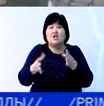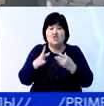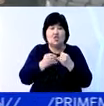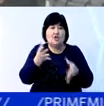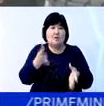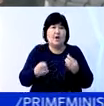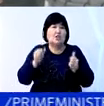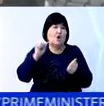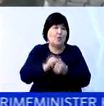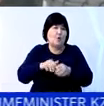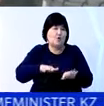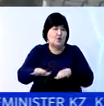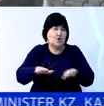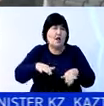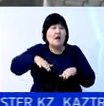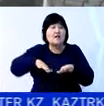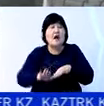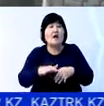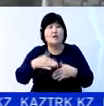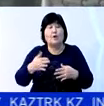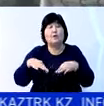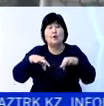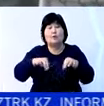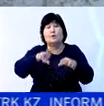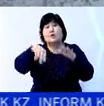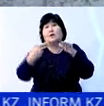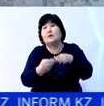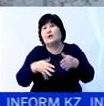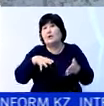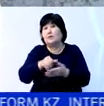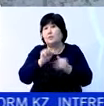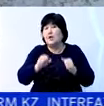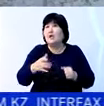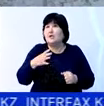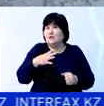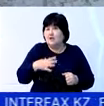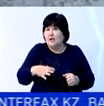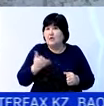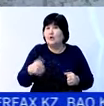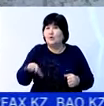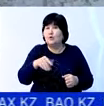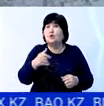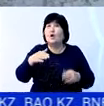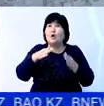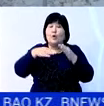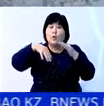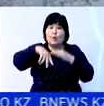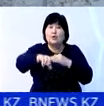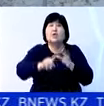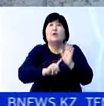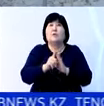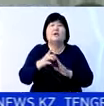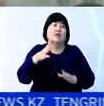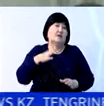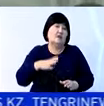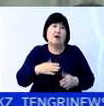болады, мұз қатады. Аяғы тайып кетсе, көлік астында қалу қаупі бар. Жандарын шүберекке түйіп, осы өткелден өтуден басқа